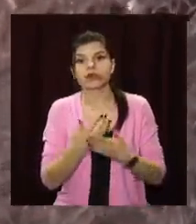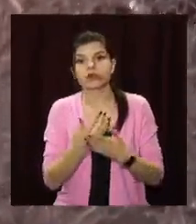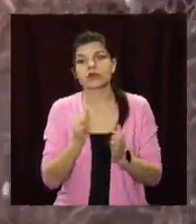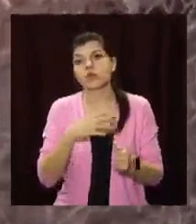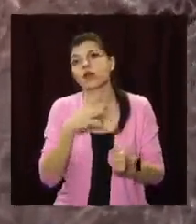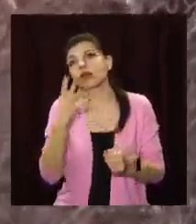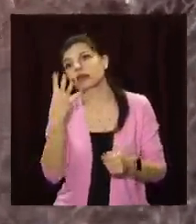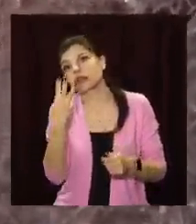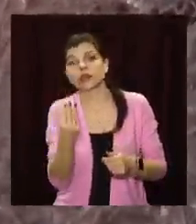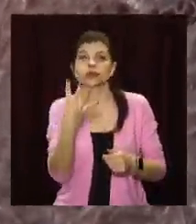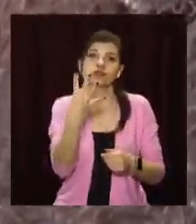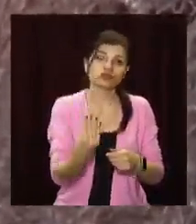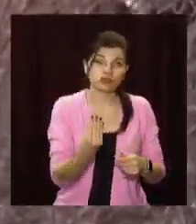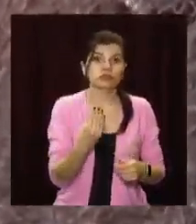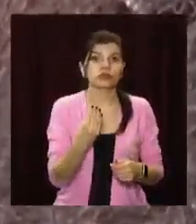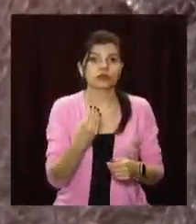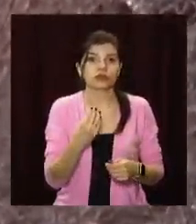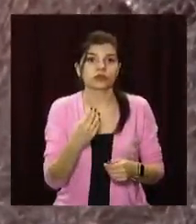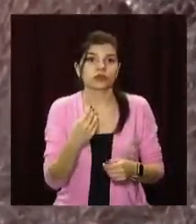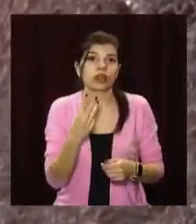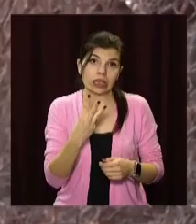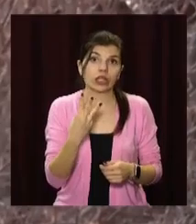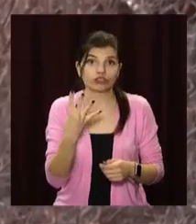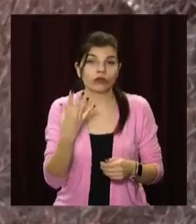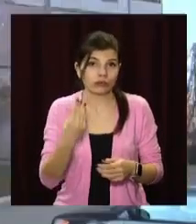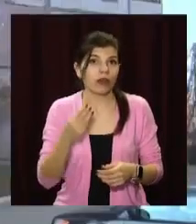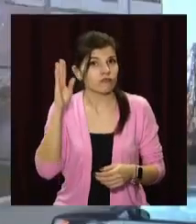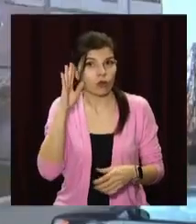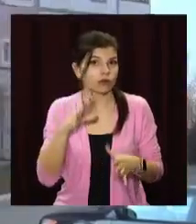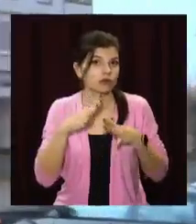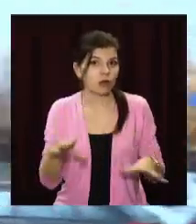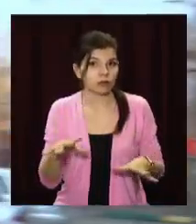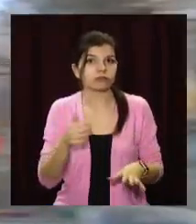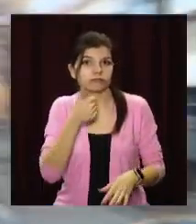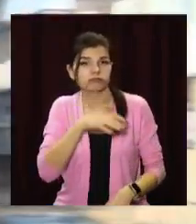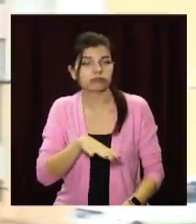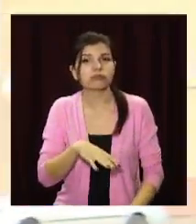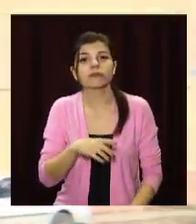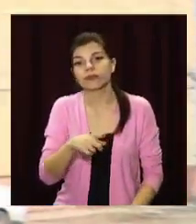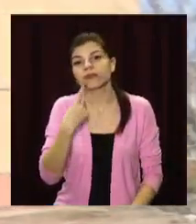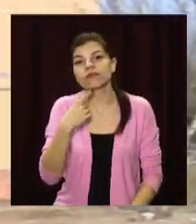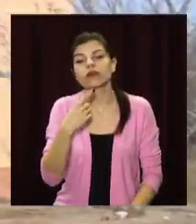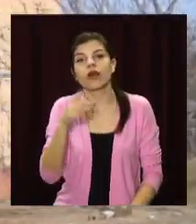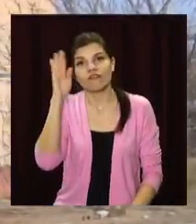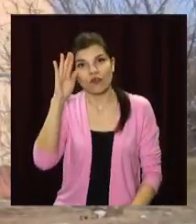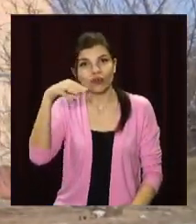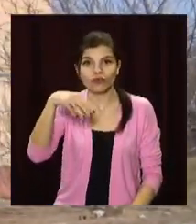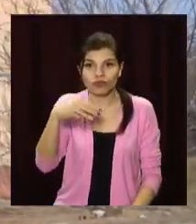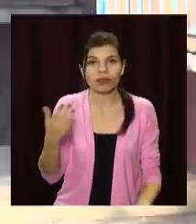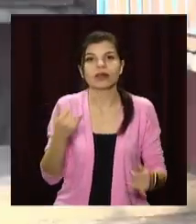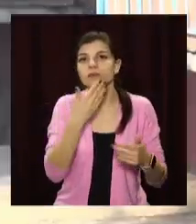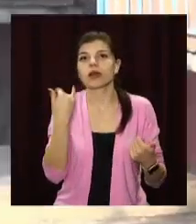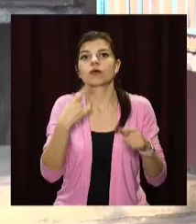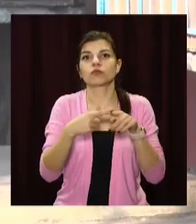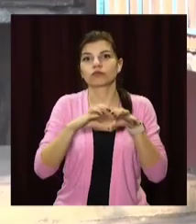не було. Що відключали, було, що по 3-4 дні не було до самої води. Від негараздів з водопостачанням та водовідведенням місцеві